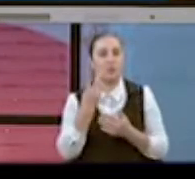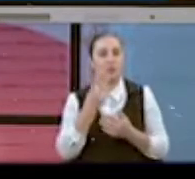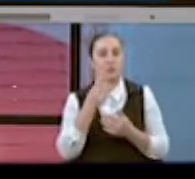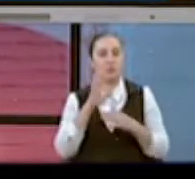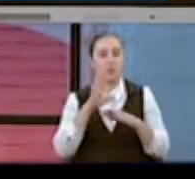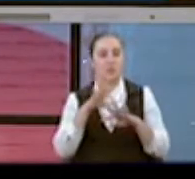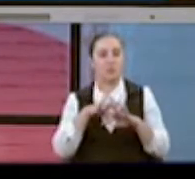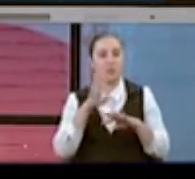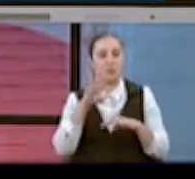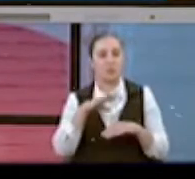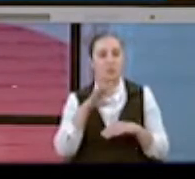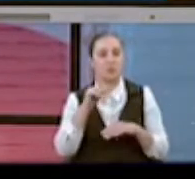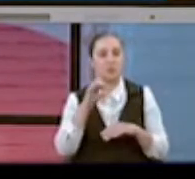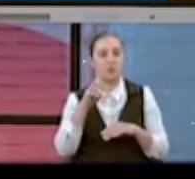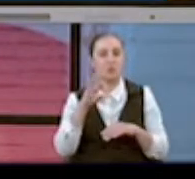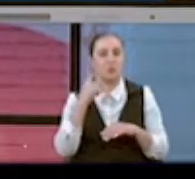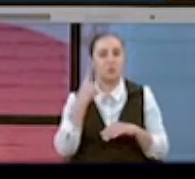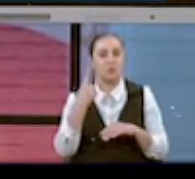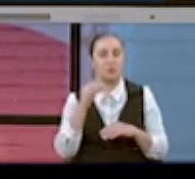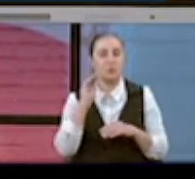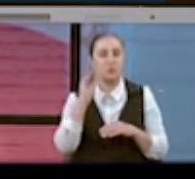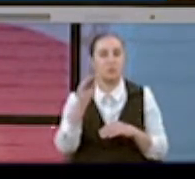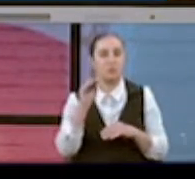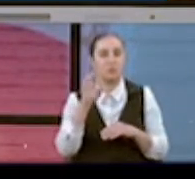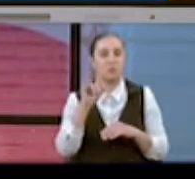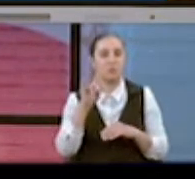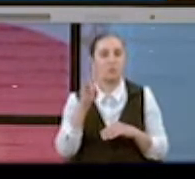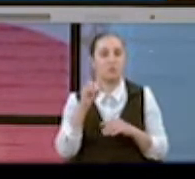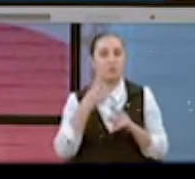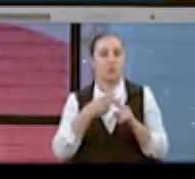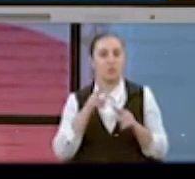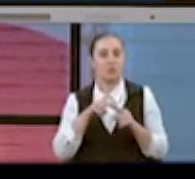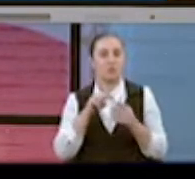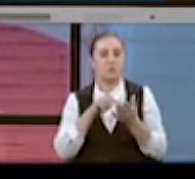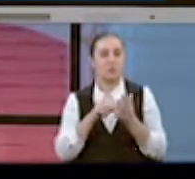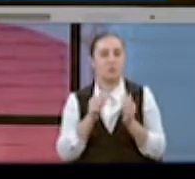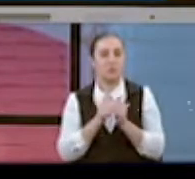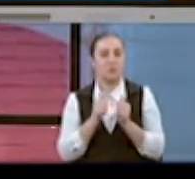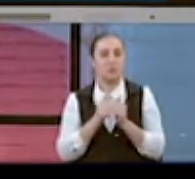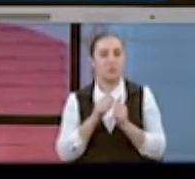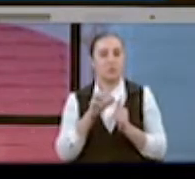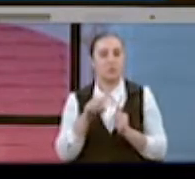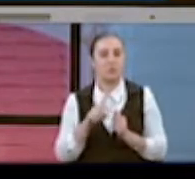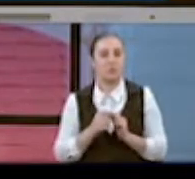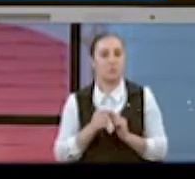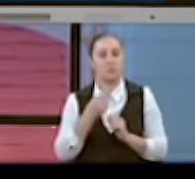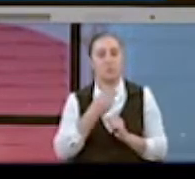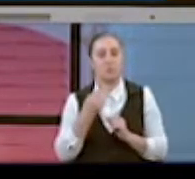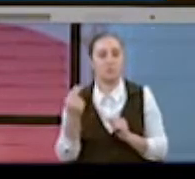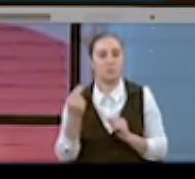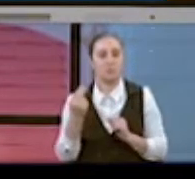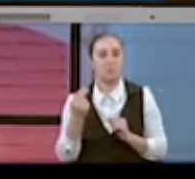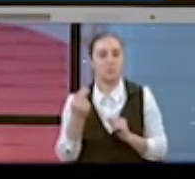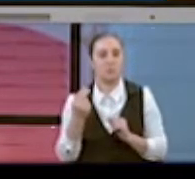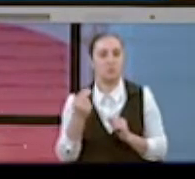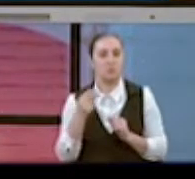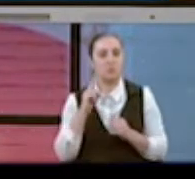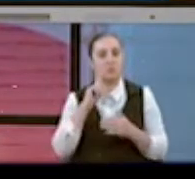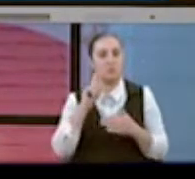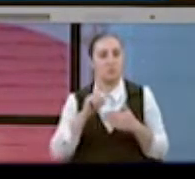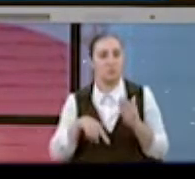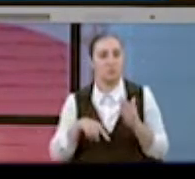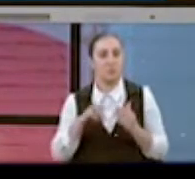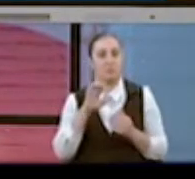таблице число 1 и вставляем буковку, которая стоит рядом с ним. Получаем?